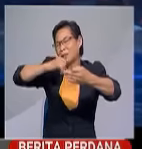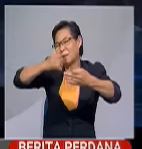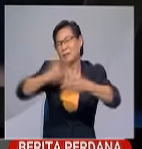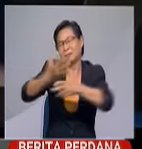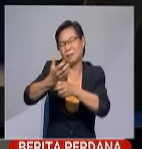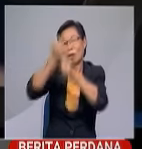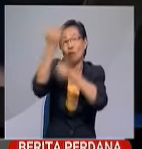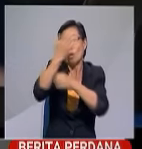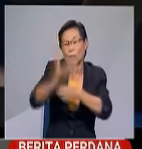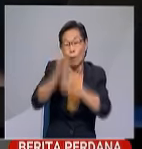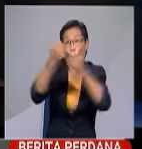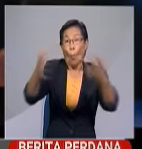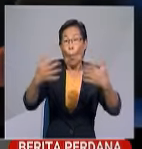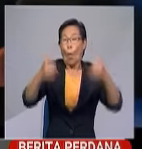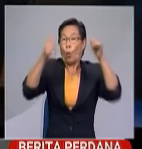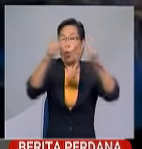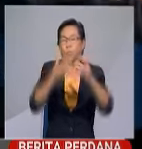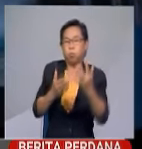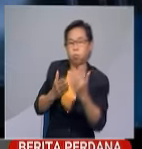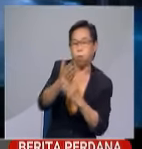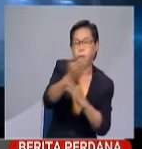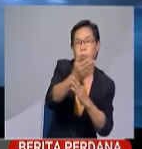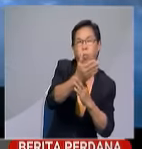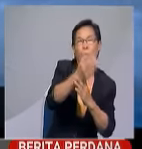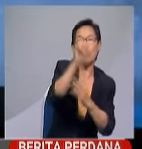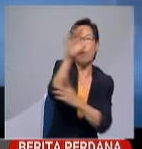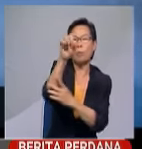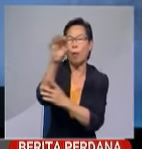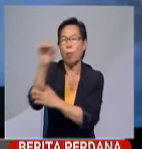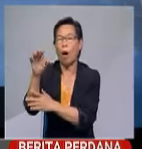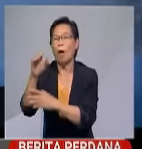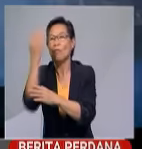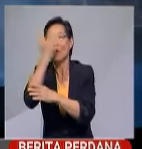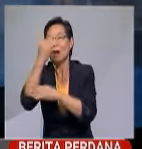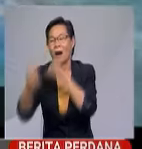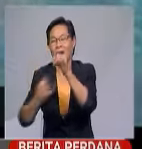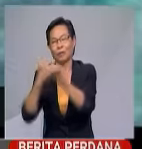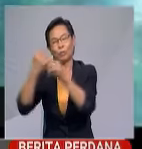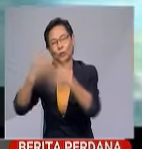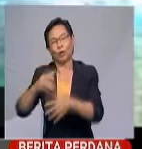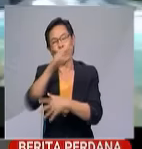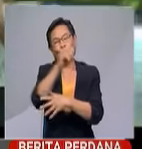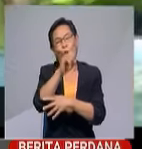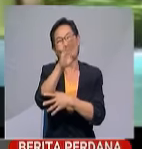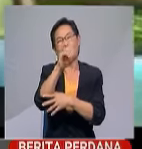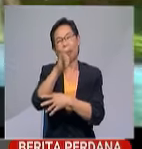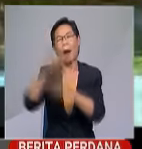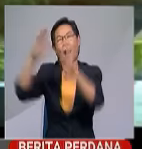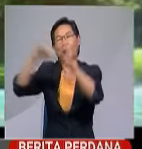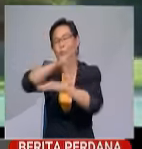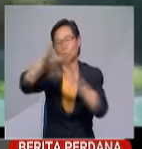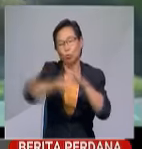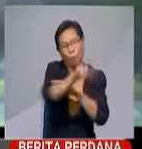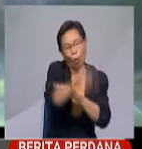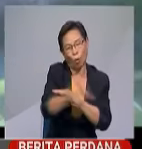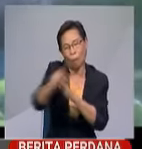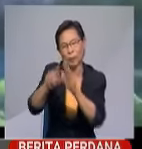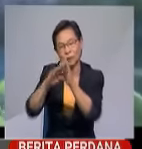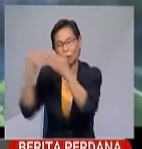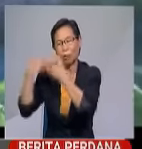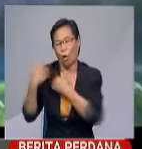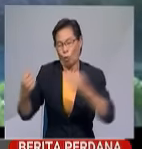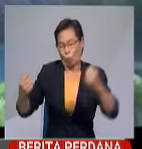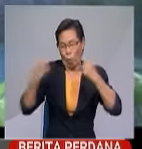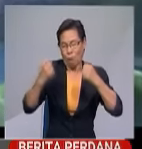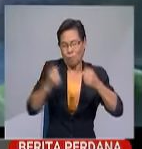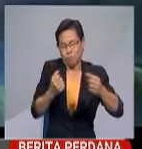meraih sambutan baik serta berjaya menembusi beberapa festival filem antarabangsa. Gobin berharap semua pihak yang berkepentingan terus